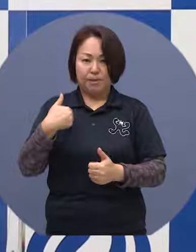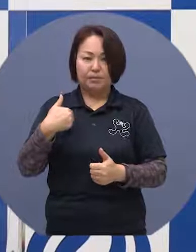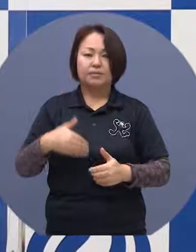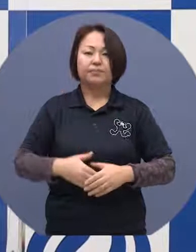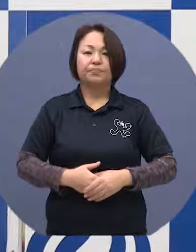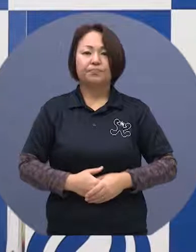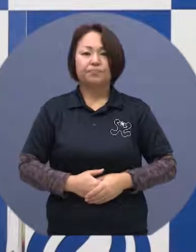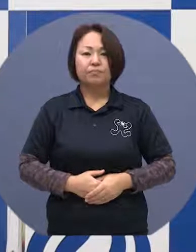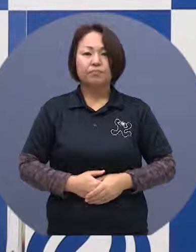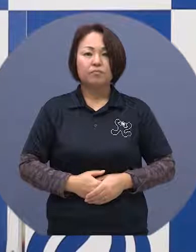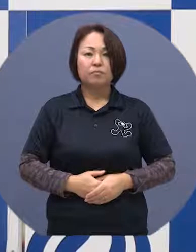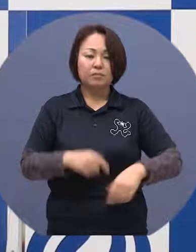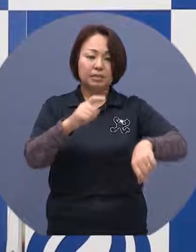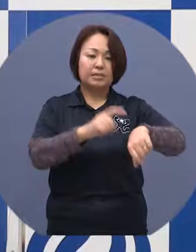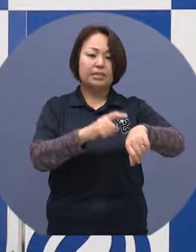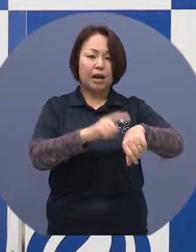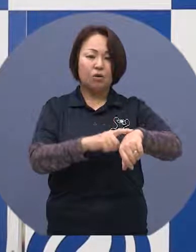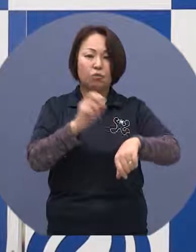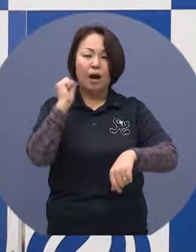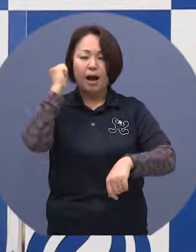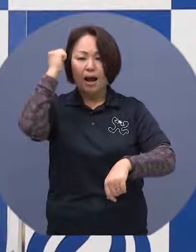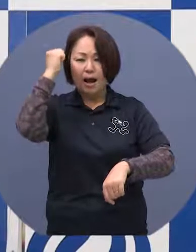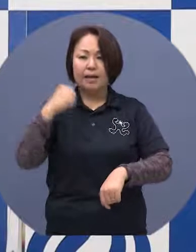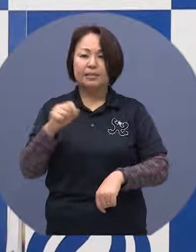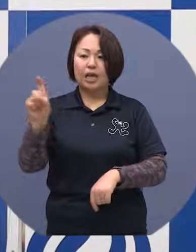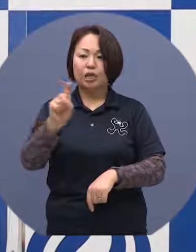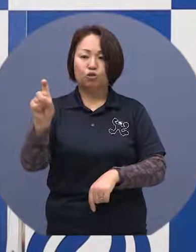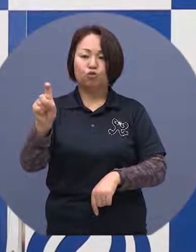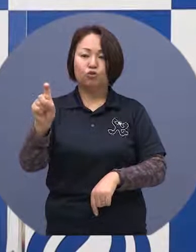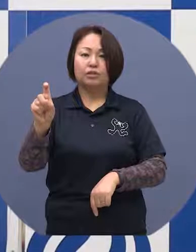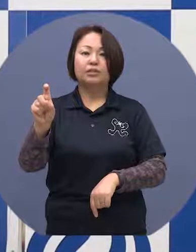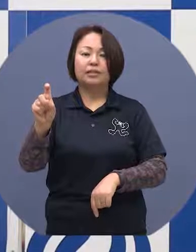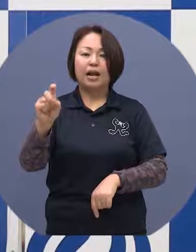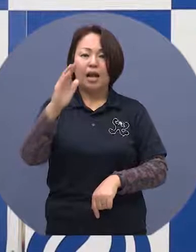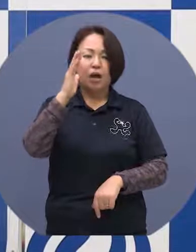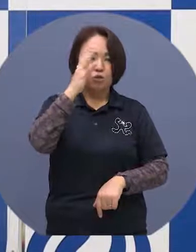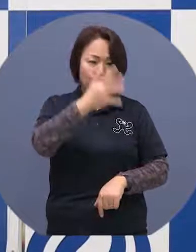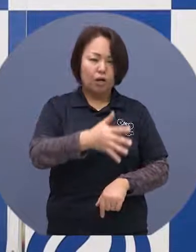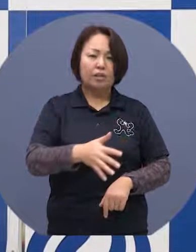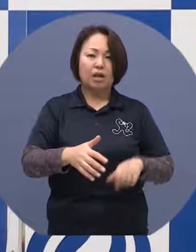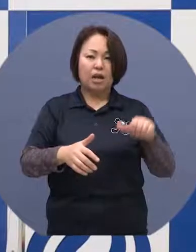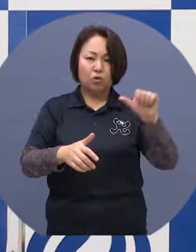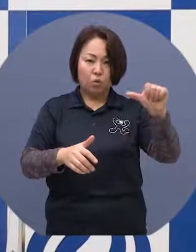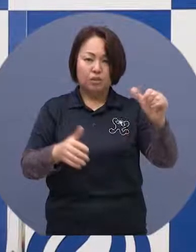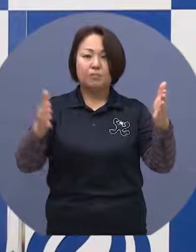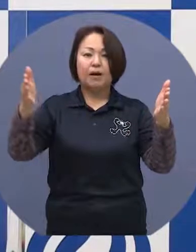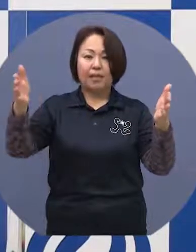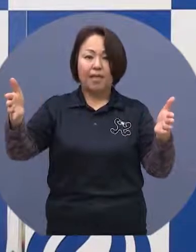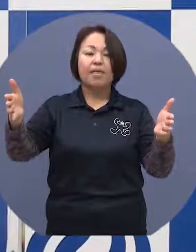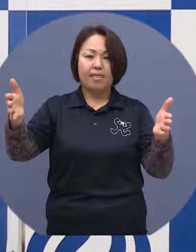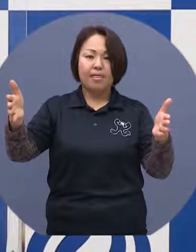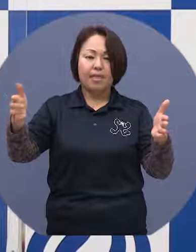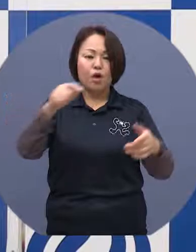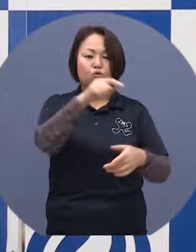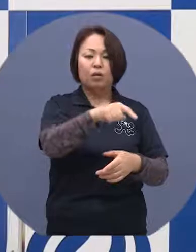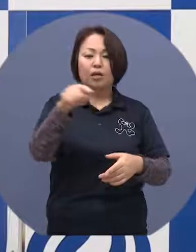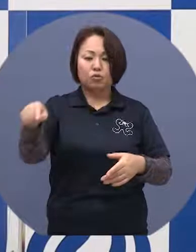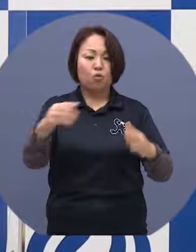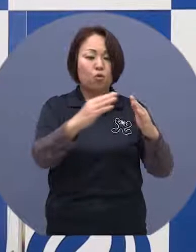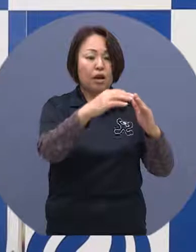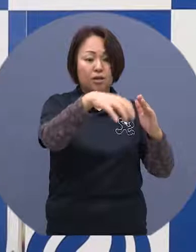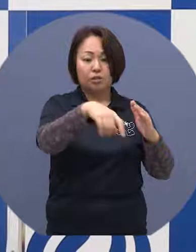ます相談時間は午前10時から午後5時まで両両方ともです10時から17時